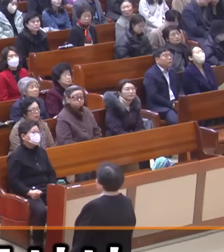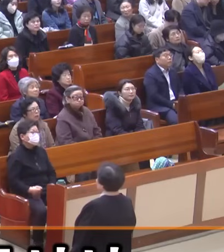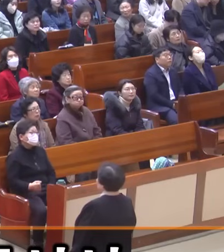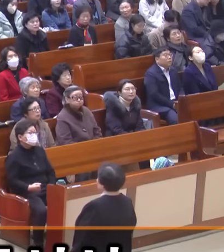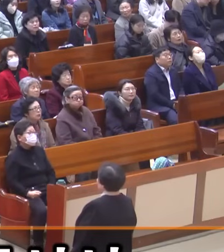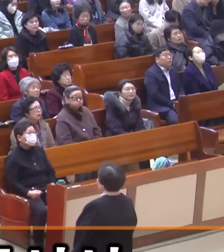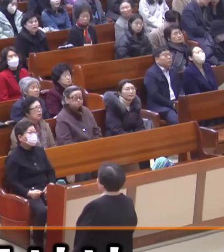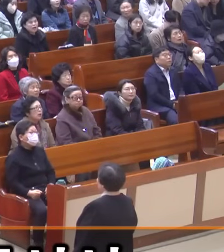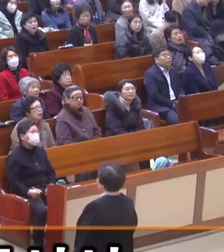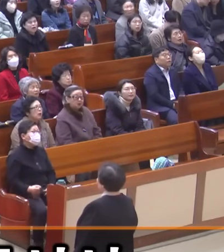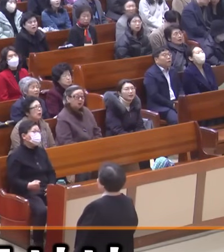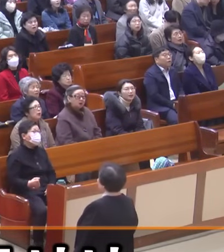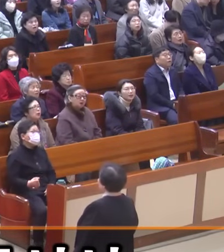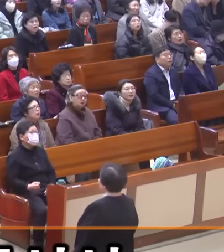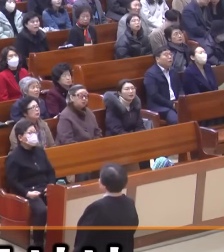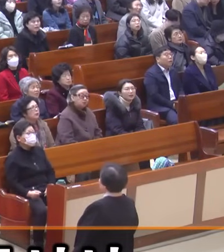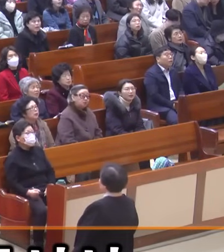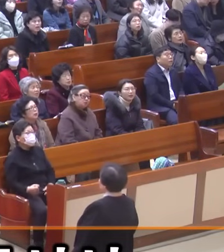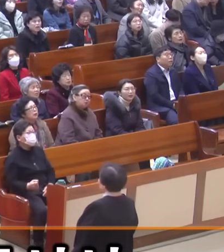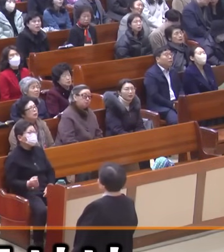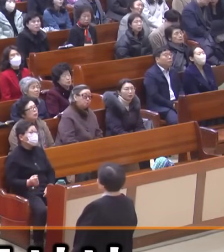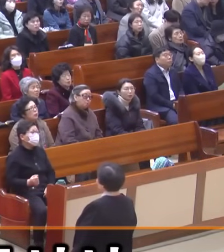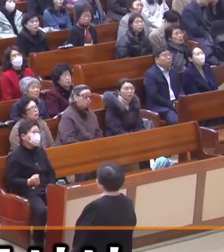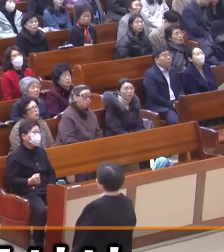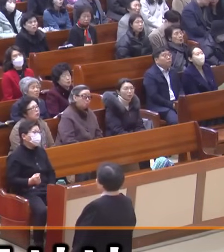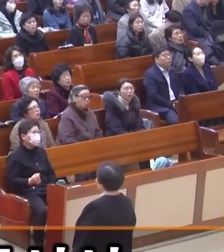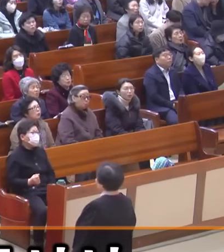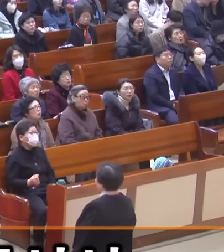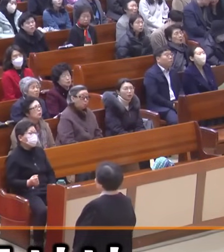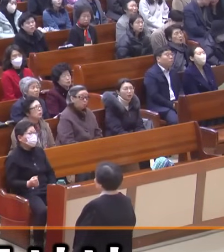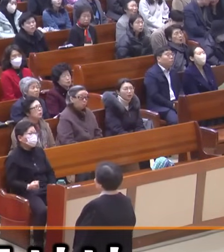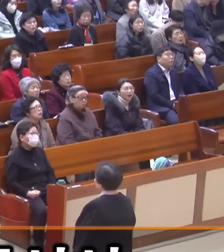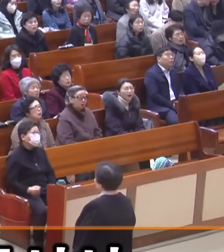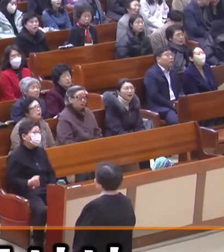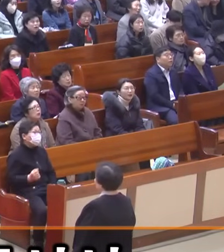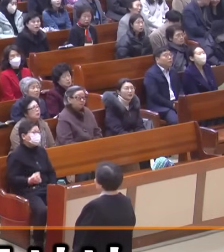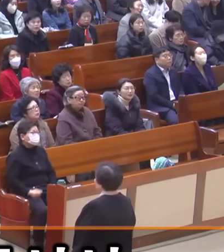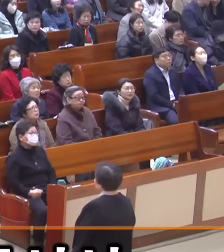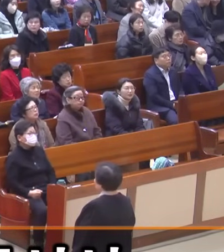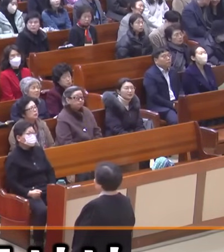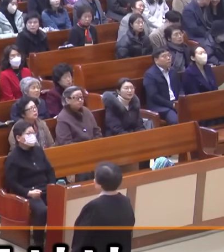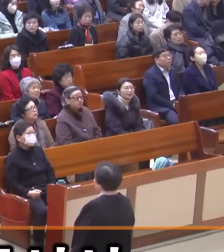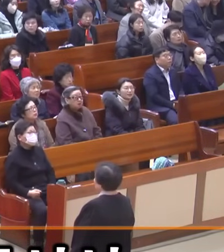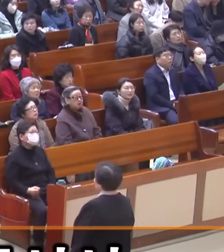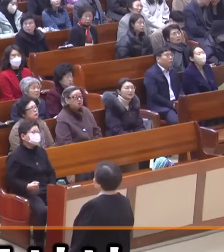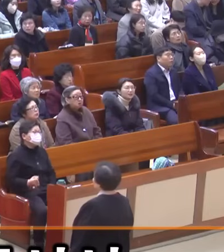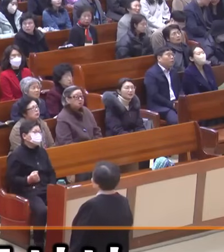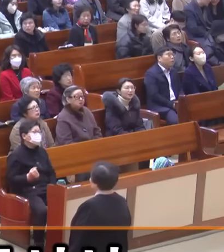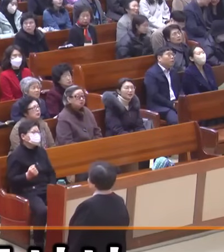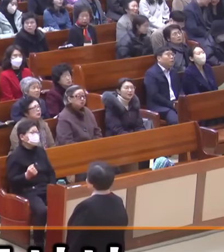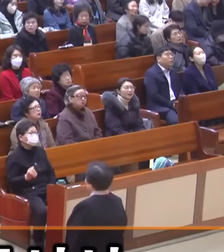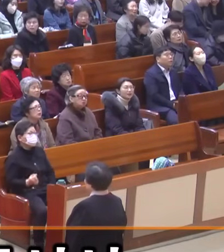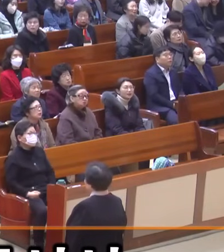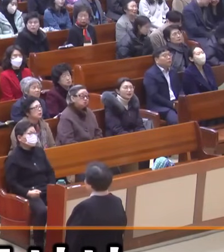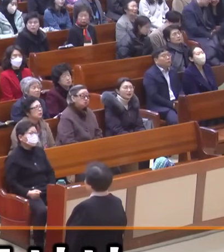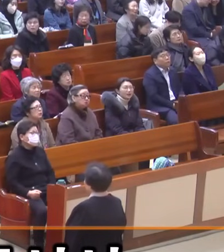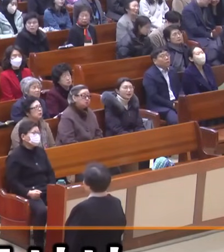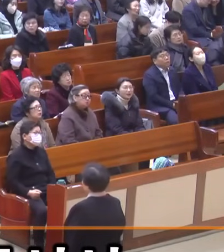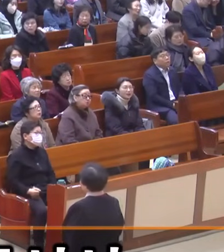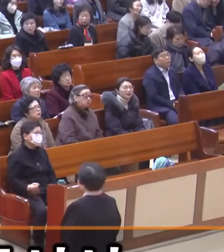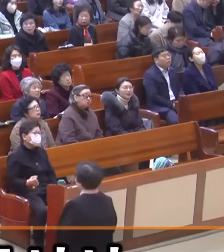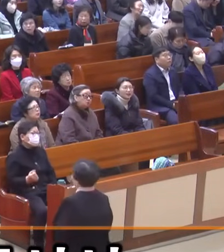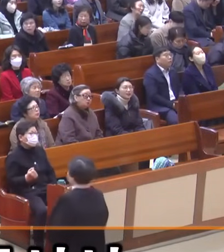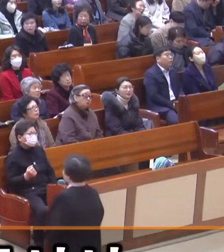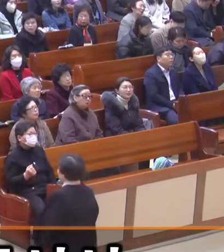아멘 나의 보와 드리니